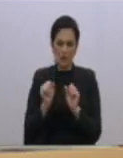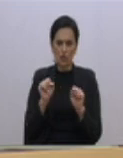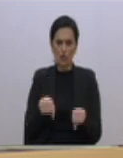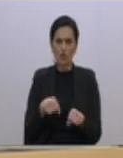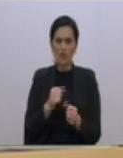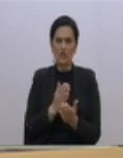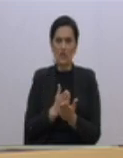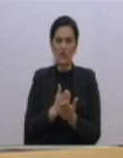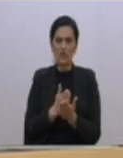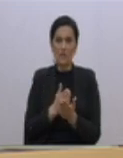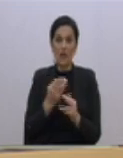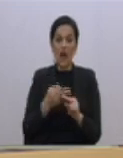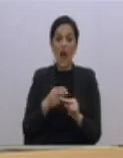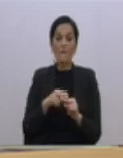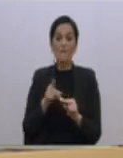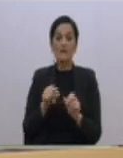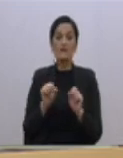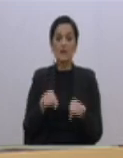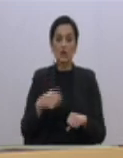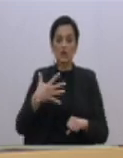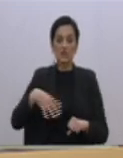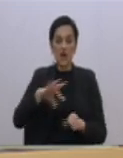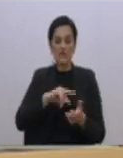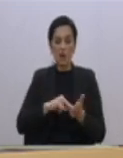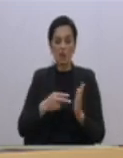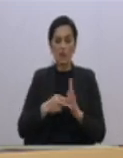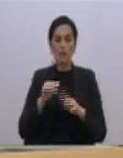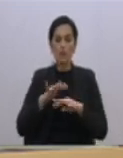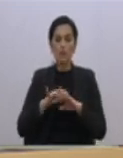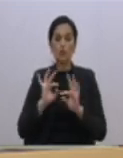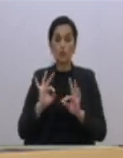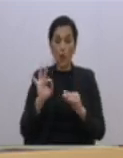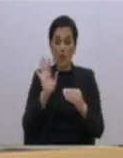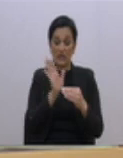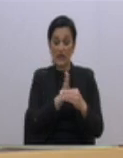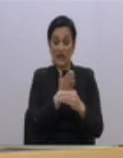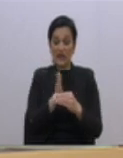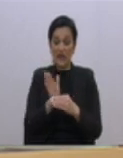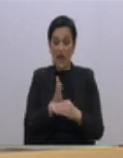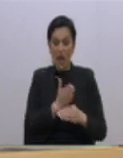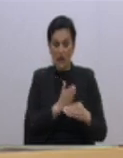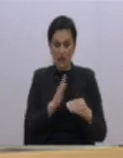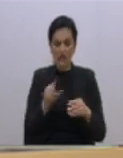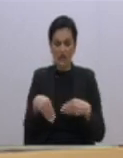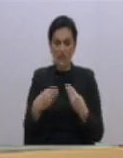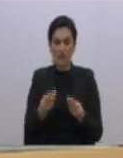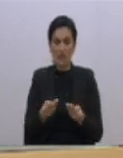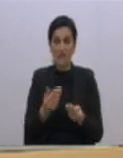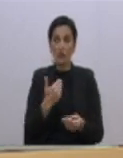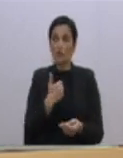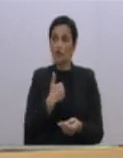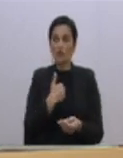შესაძლებელი არის და ამის საშუალებას საქართველოს ბიუჯეტი სწორად გადანაწილების შემთხვევაში იძლევა. და ჩვენ